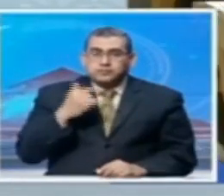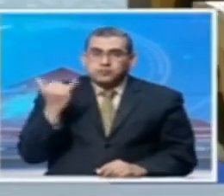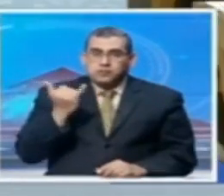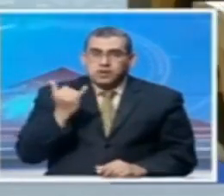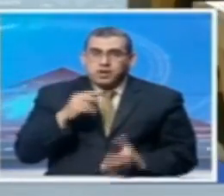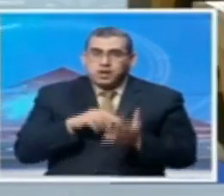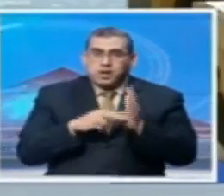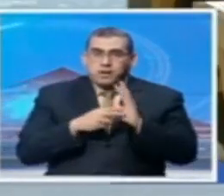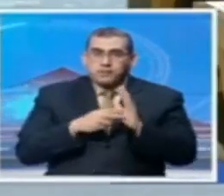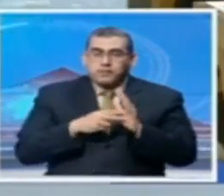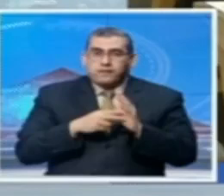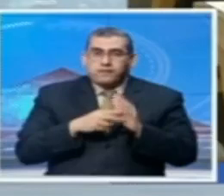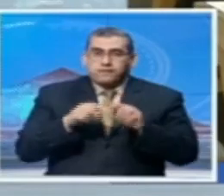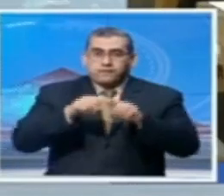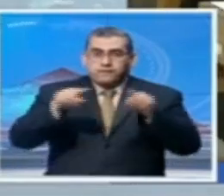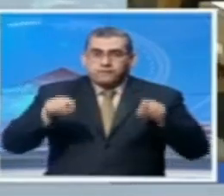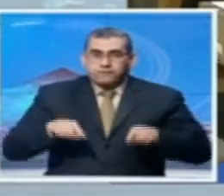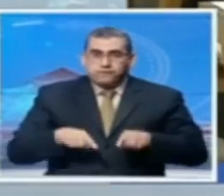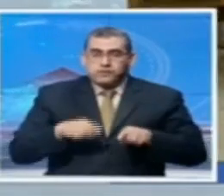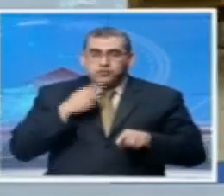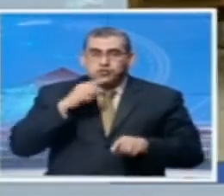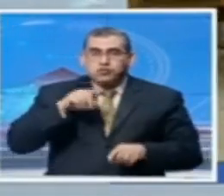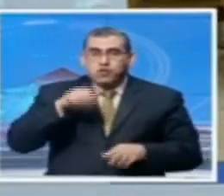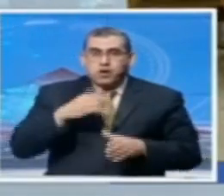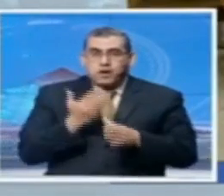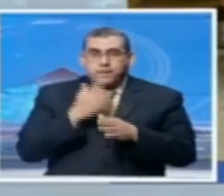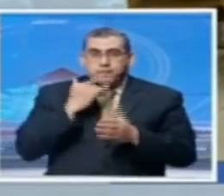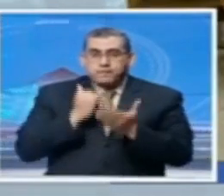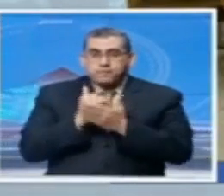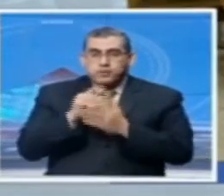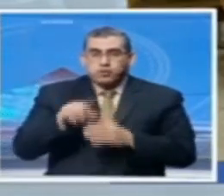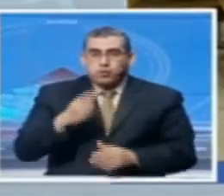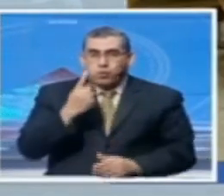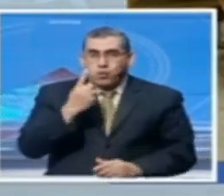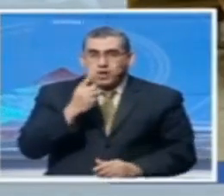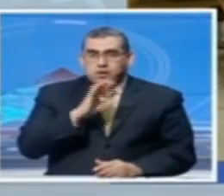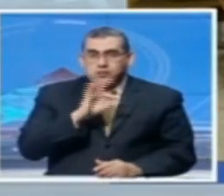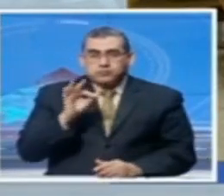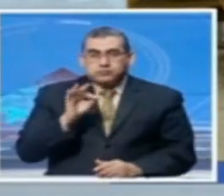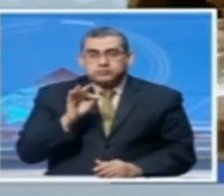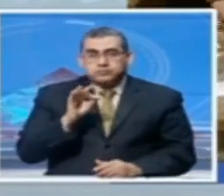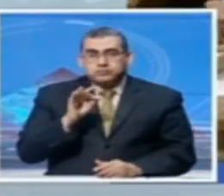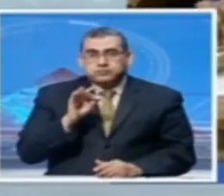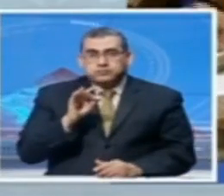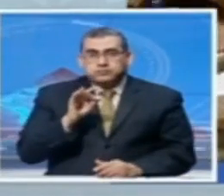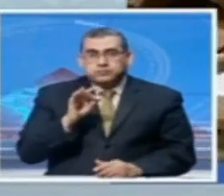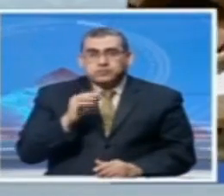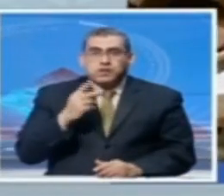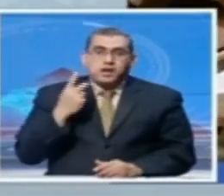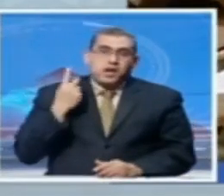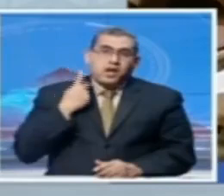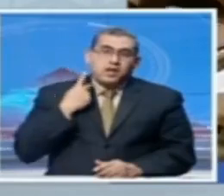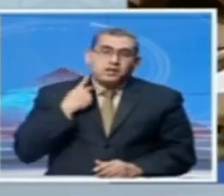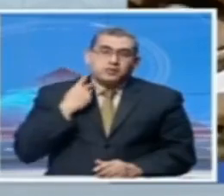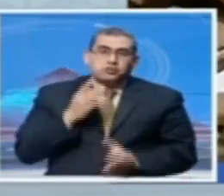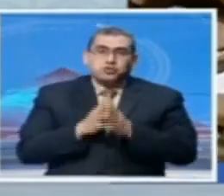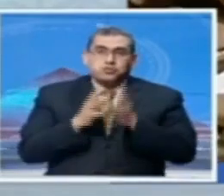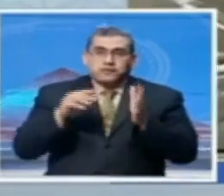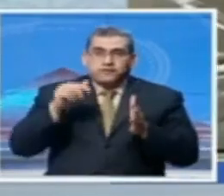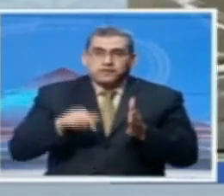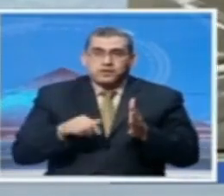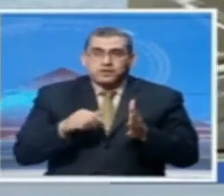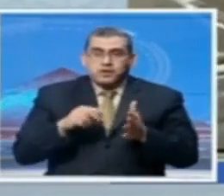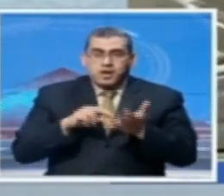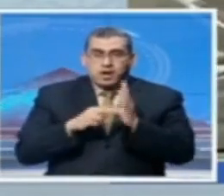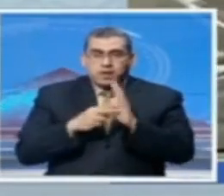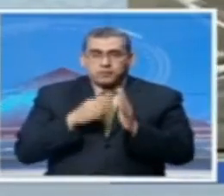دراسي في اليوم الواحد في داخل المدرسه الواحده. فشيء طبيعي ان الاعداد الكبيره دي هتجعل انه هناك في احتكاك،